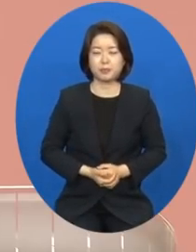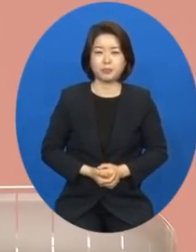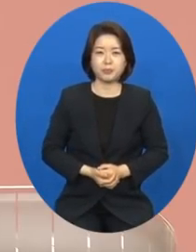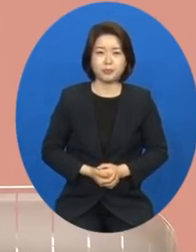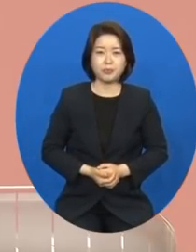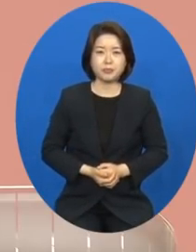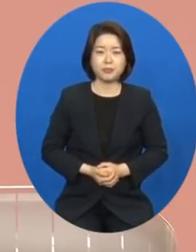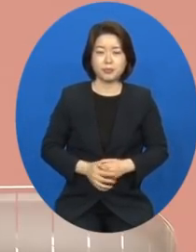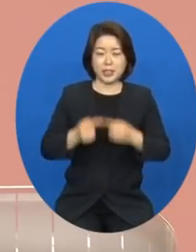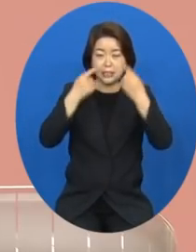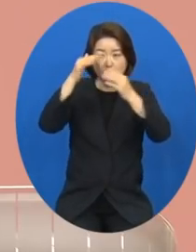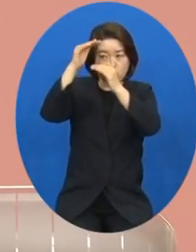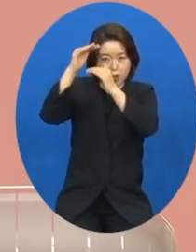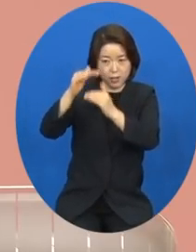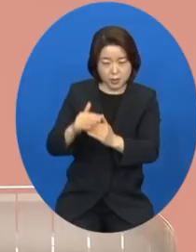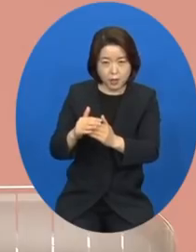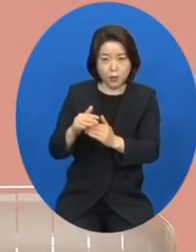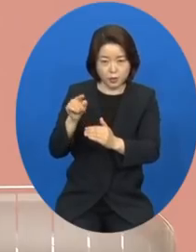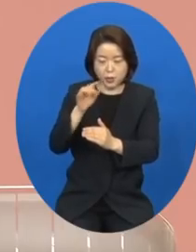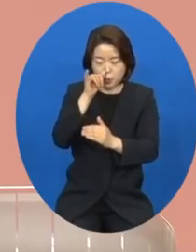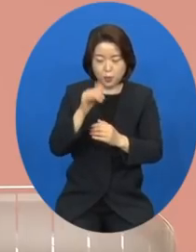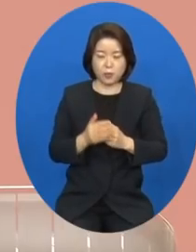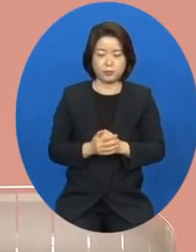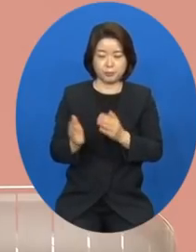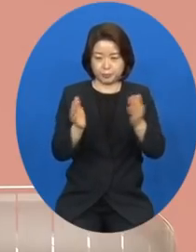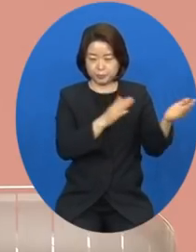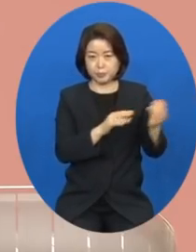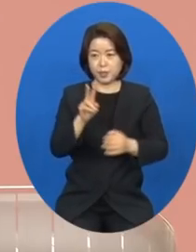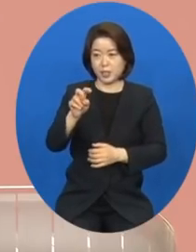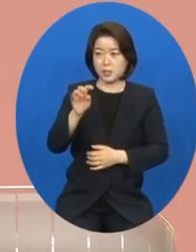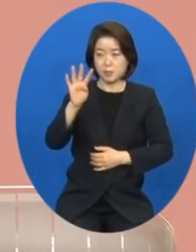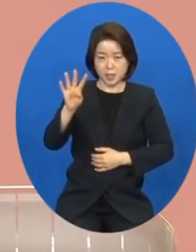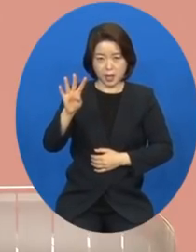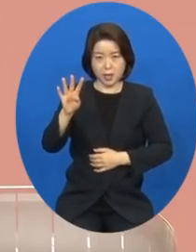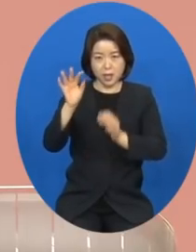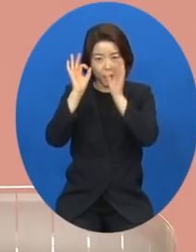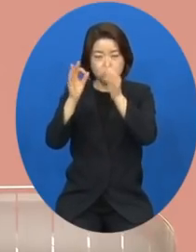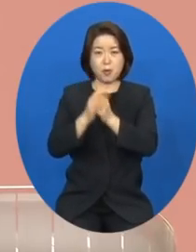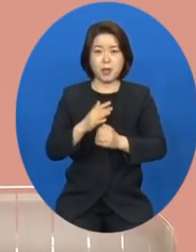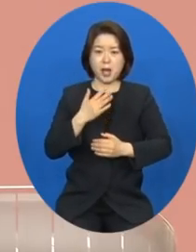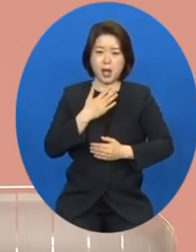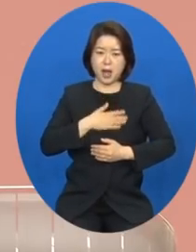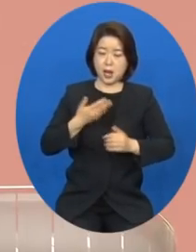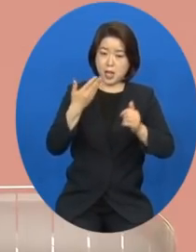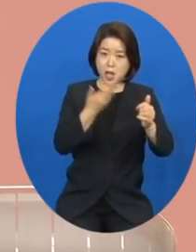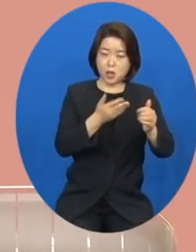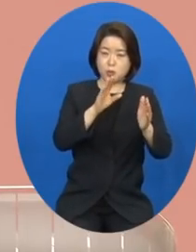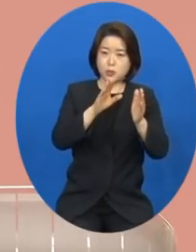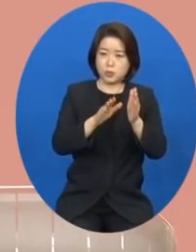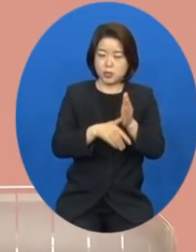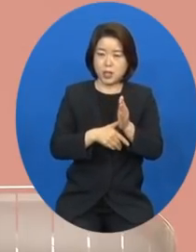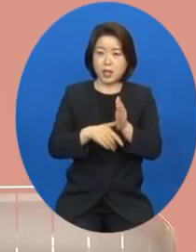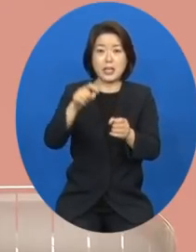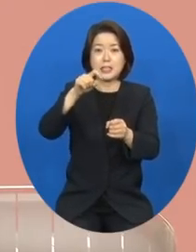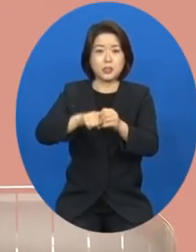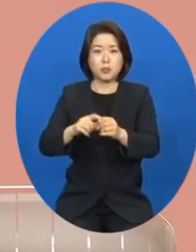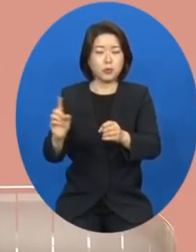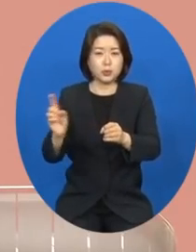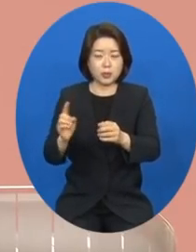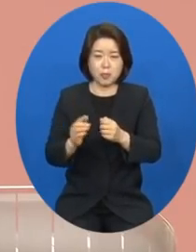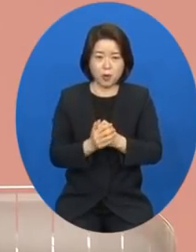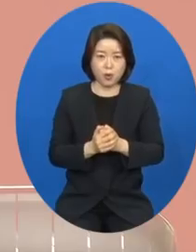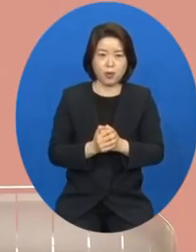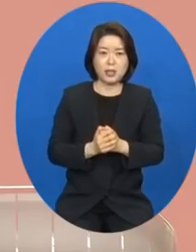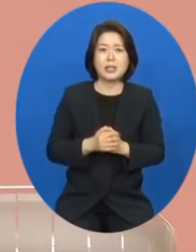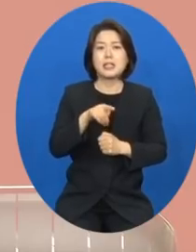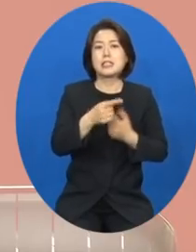그 정확한 내용이 나와 있고 24절에 보면 알게 했을 때에 하나님이 그 목적을 얘기요 왜 이것을 알겠느냐 이스타 절입니다